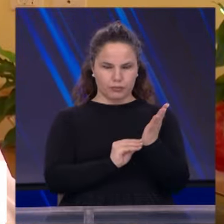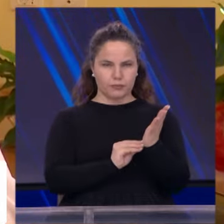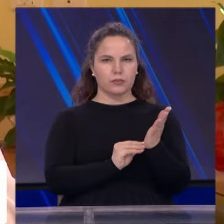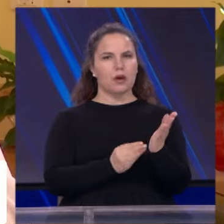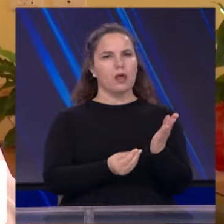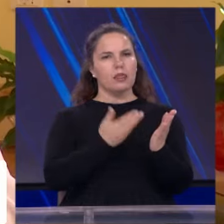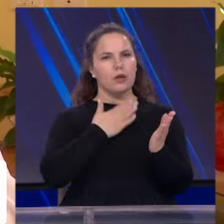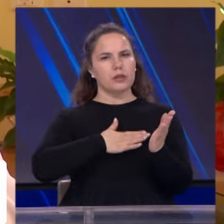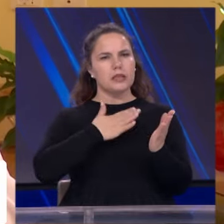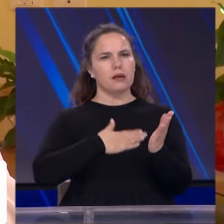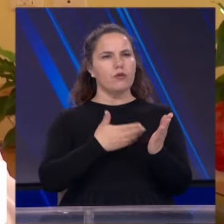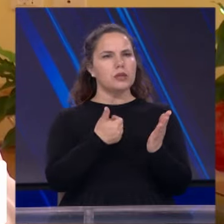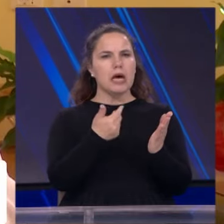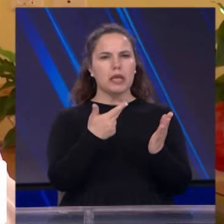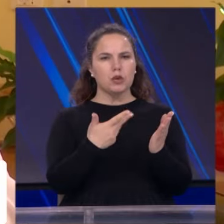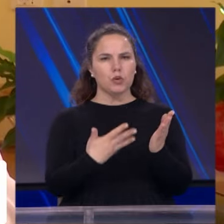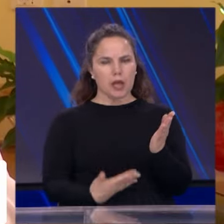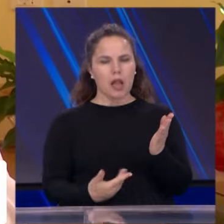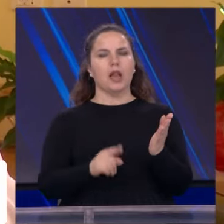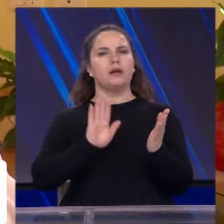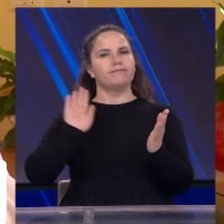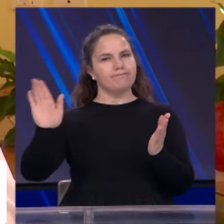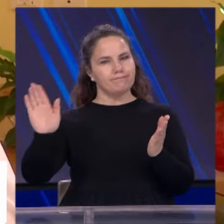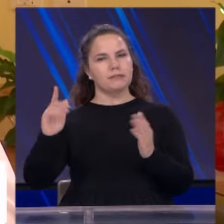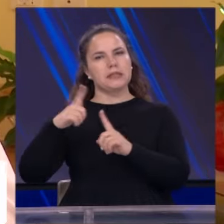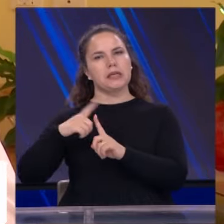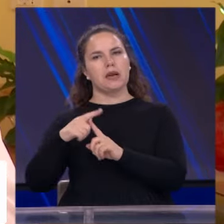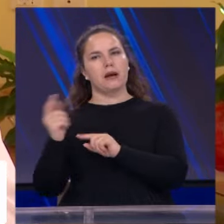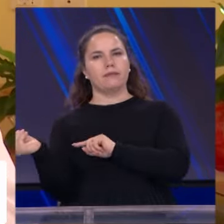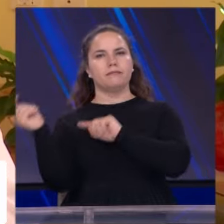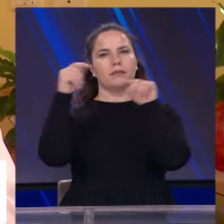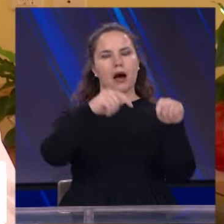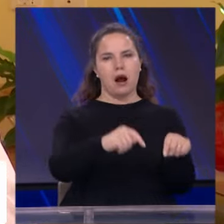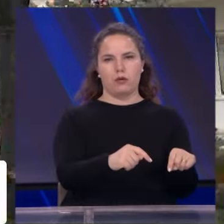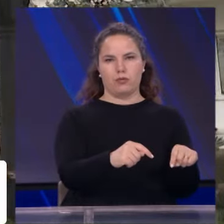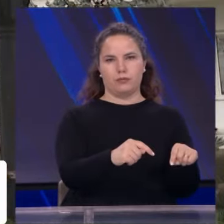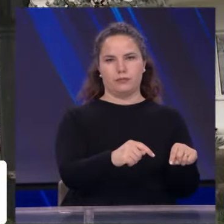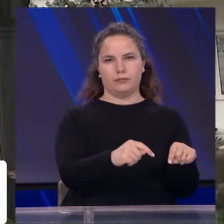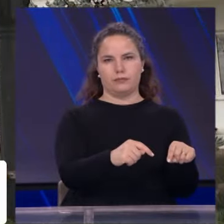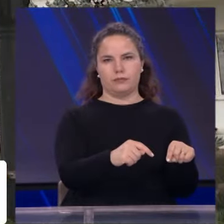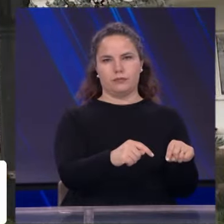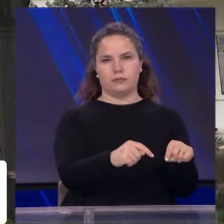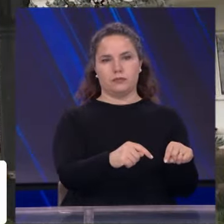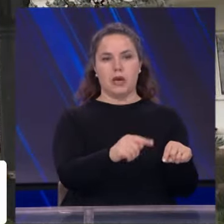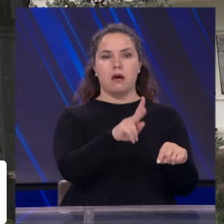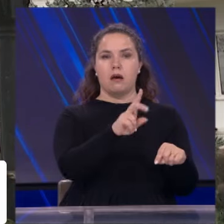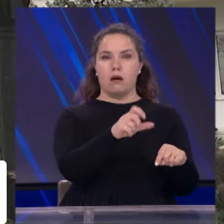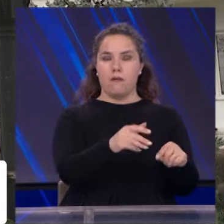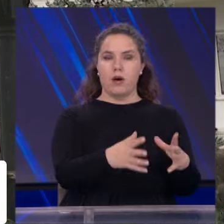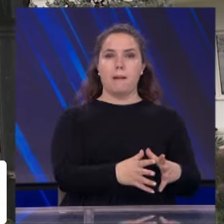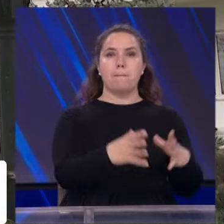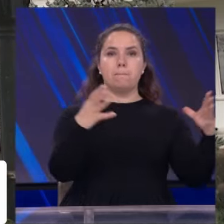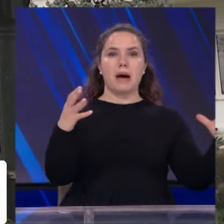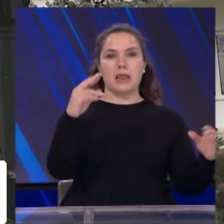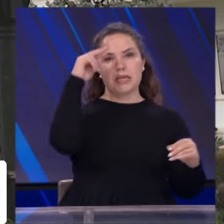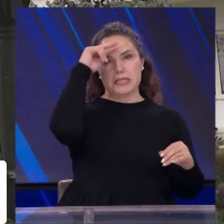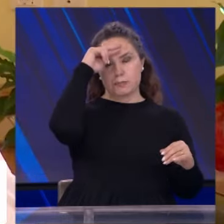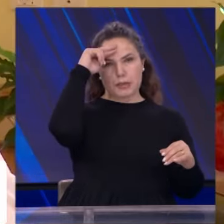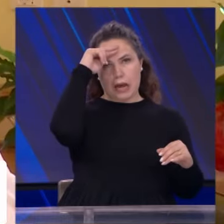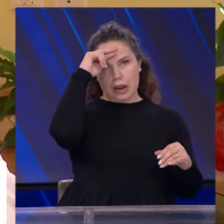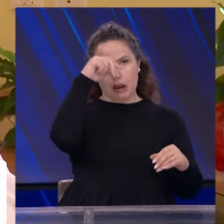tyre bashkohore, e cila do jepet nga pjesa e spitalit universitar. Çfarë janë të somur